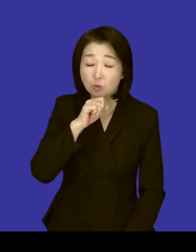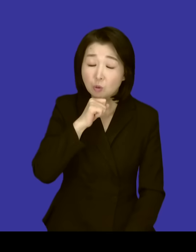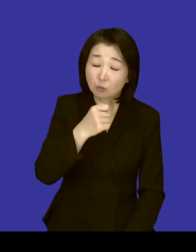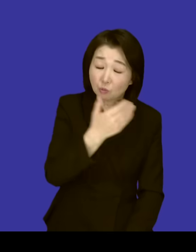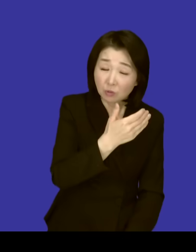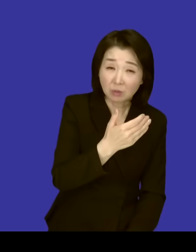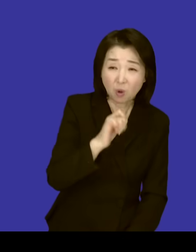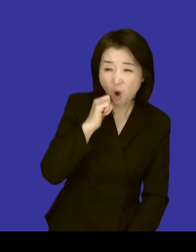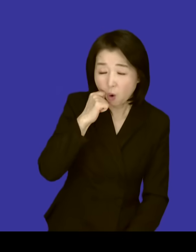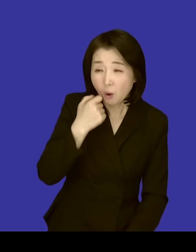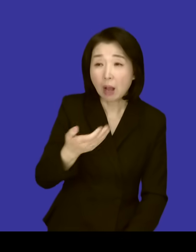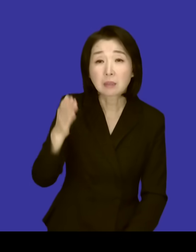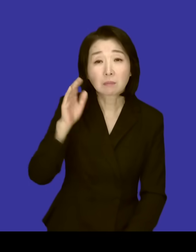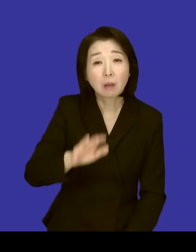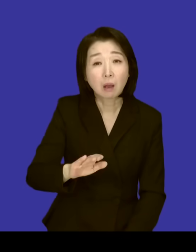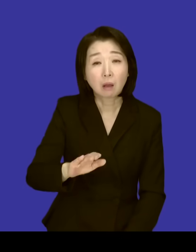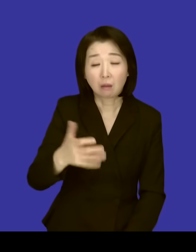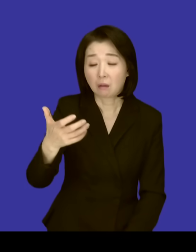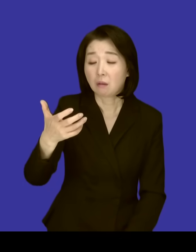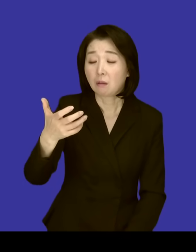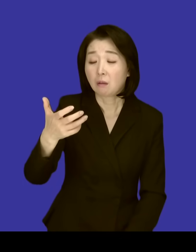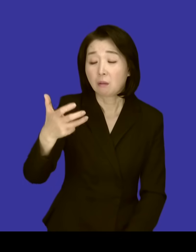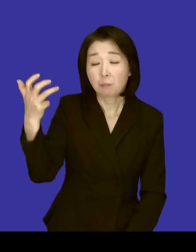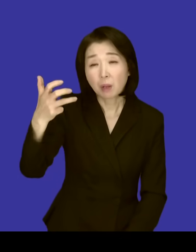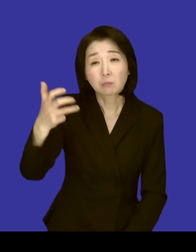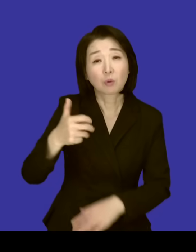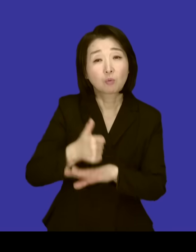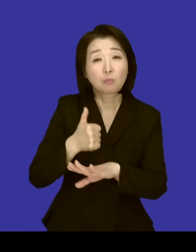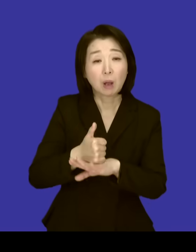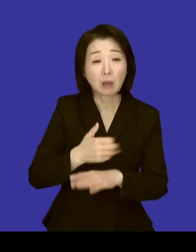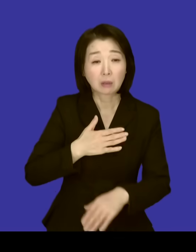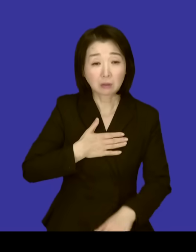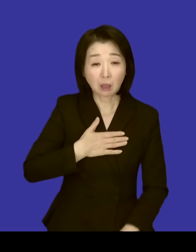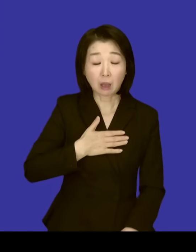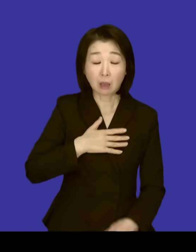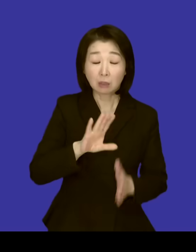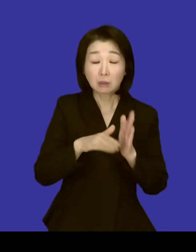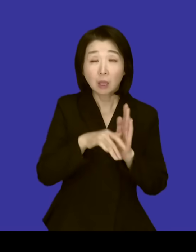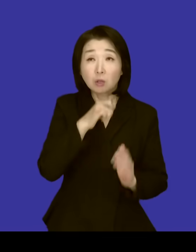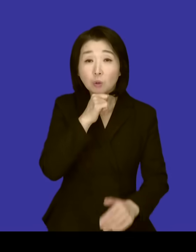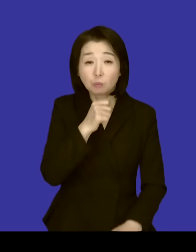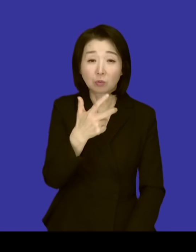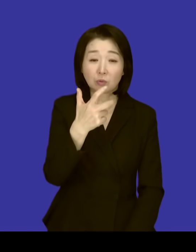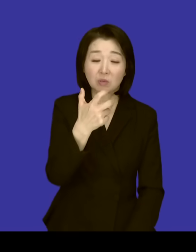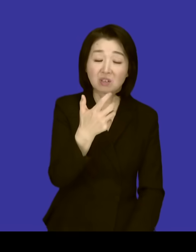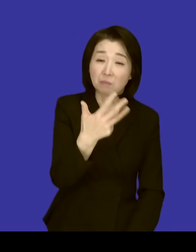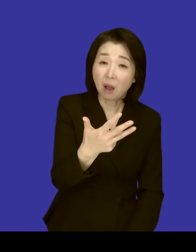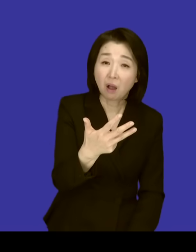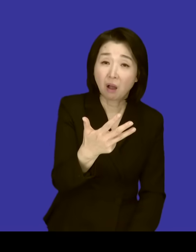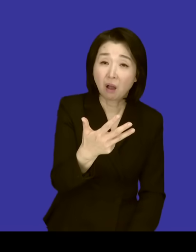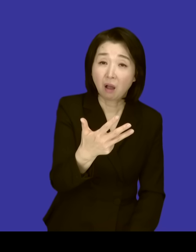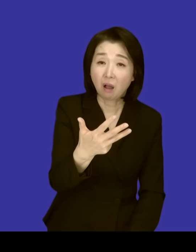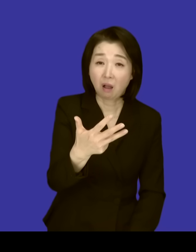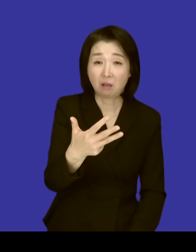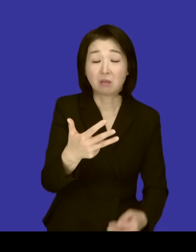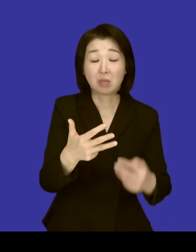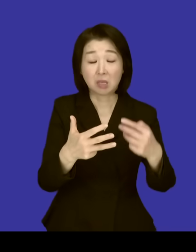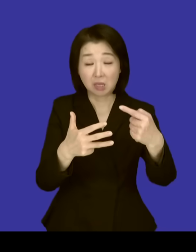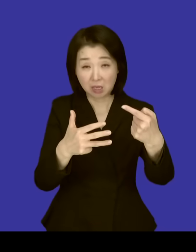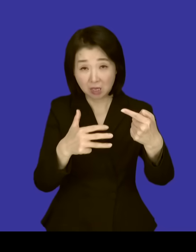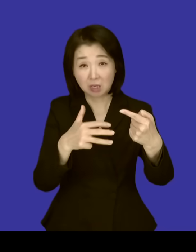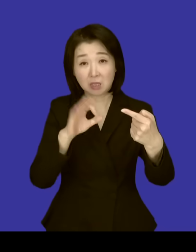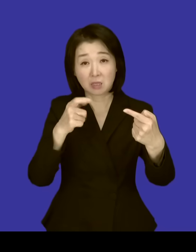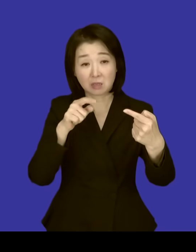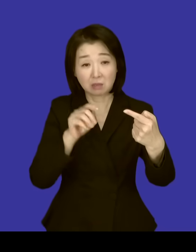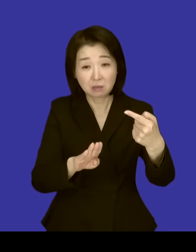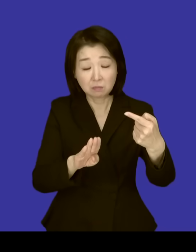후반이런데 예. 저 때가 78점이 1등급이었거든요. 그러니까 상당한 난이도였는데 그 수능에서 제가